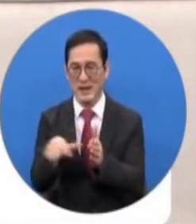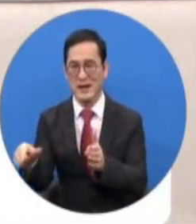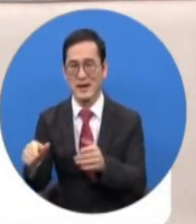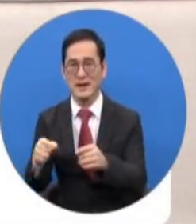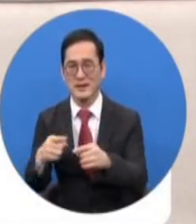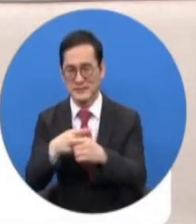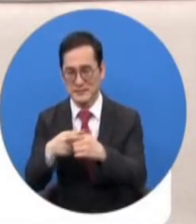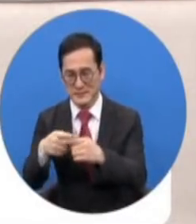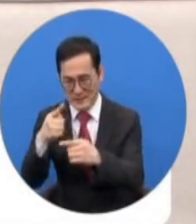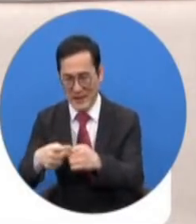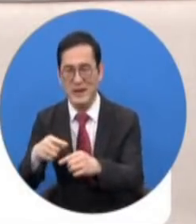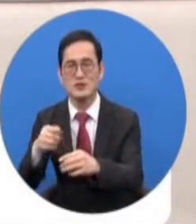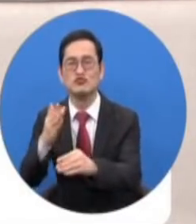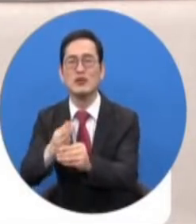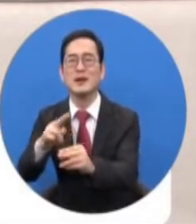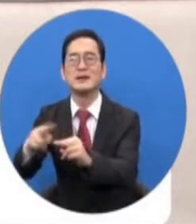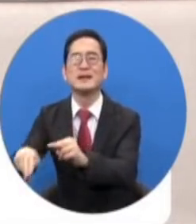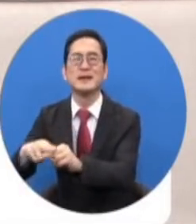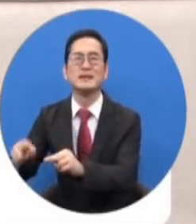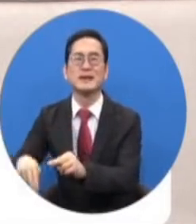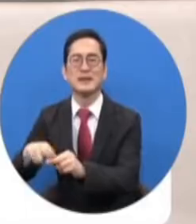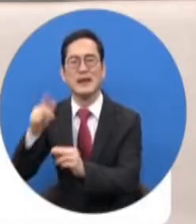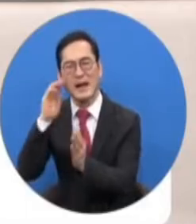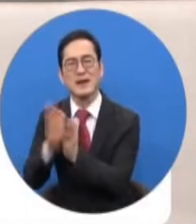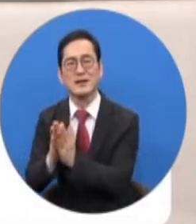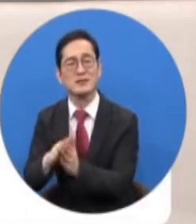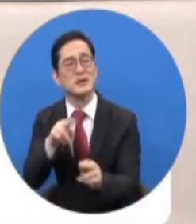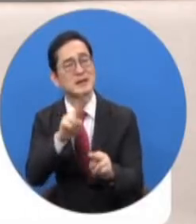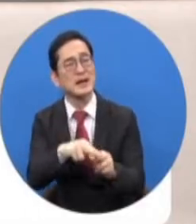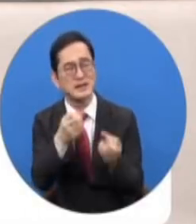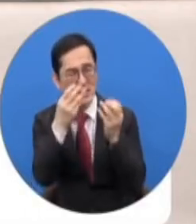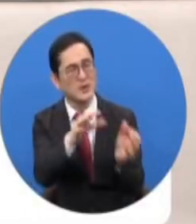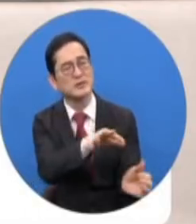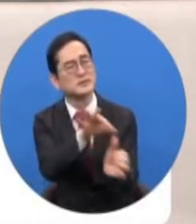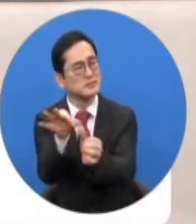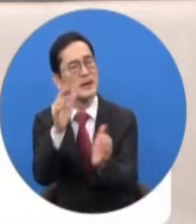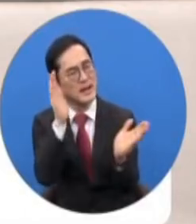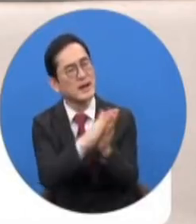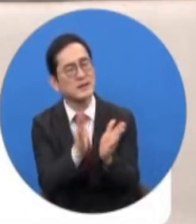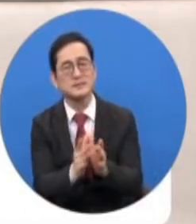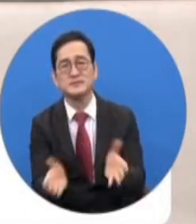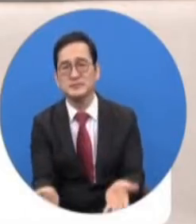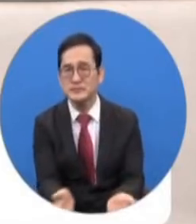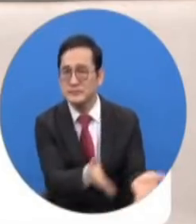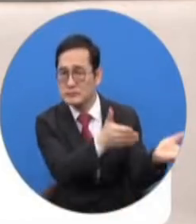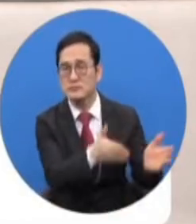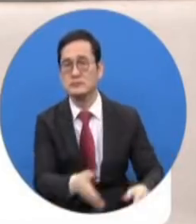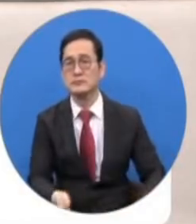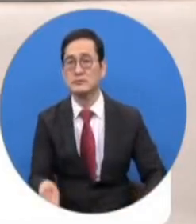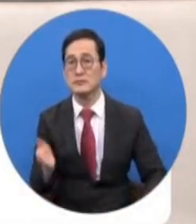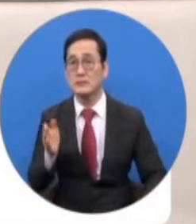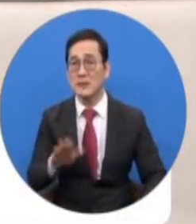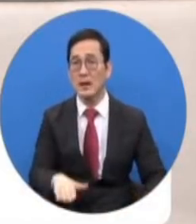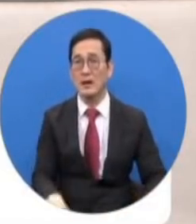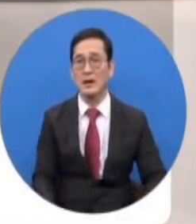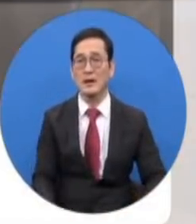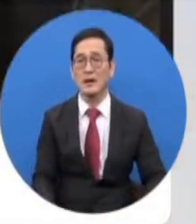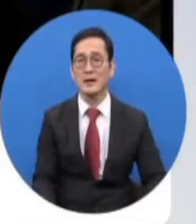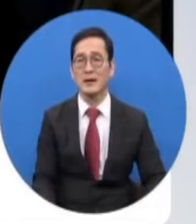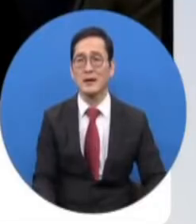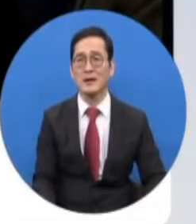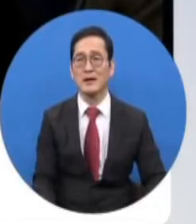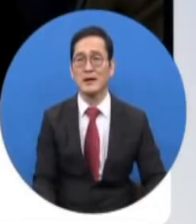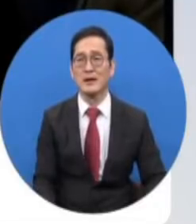상당히 많았습니다. 예. 그런데 이 정권에서 임기가 보장된 인사들이 기존 정권에서 임명된